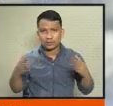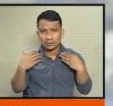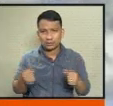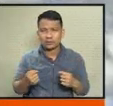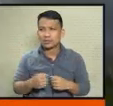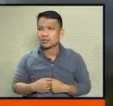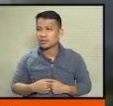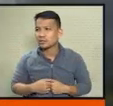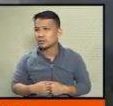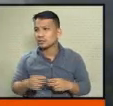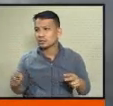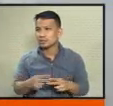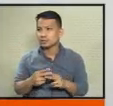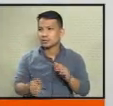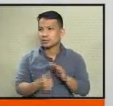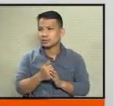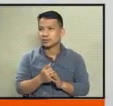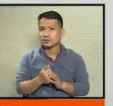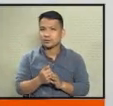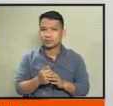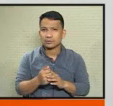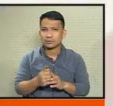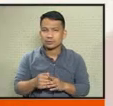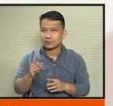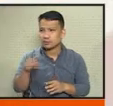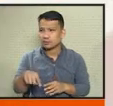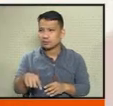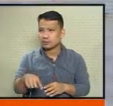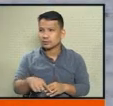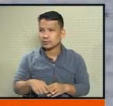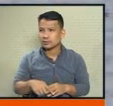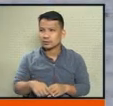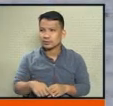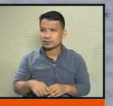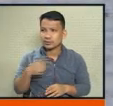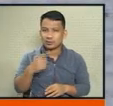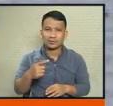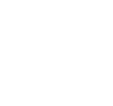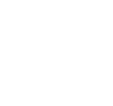makapaminsala, balang araw, nasa ilalim lang ng daliri yan ni Juan Ponce Enrique.